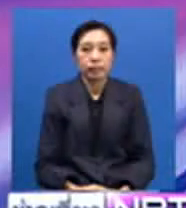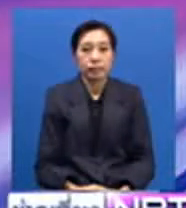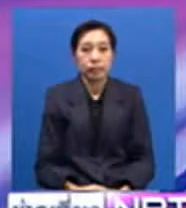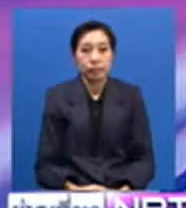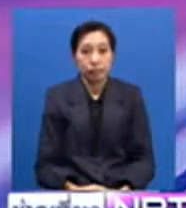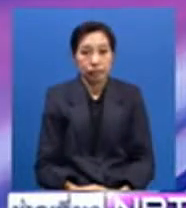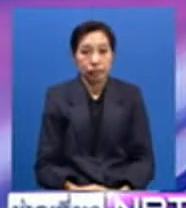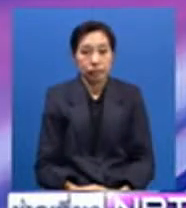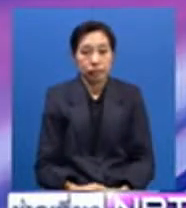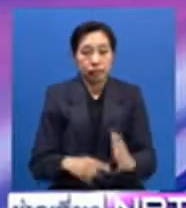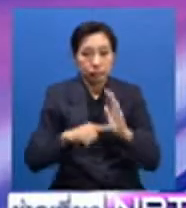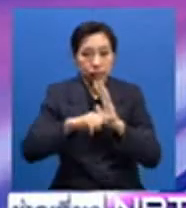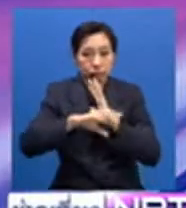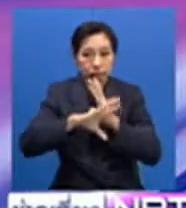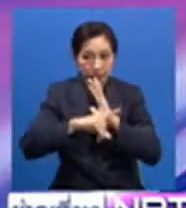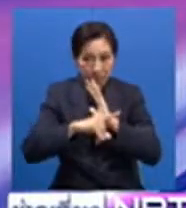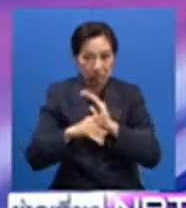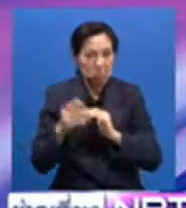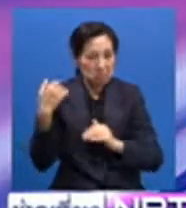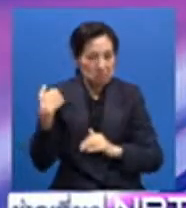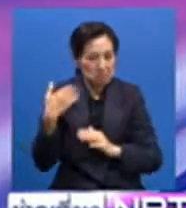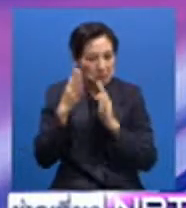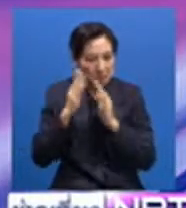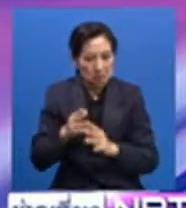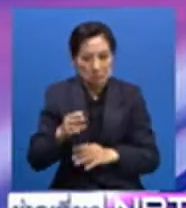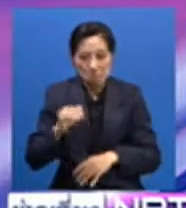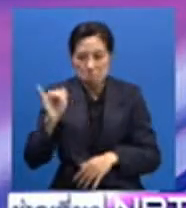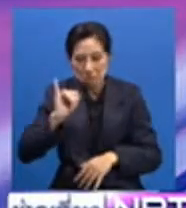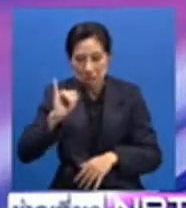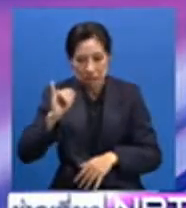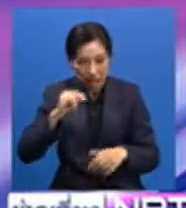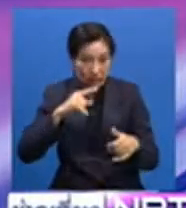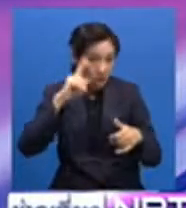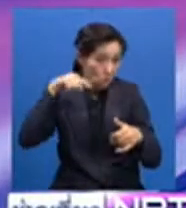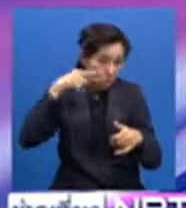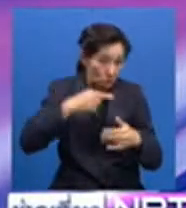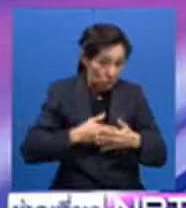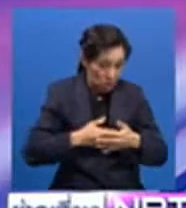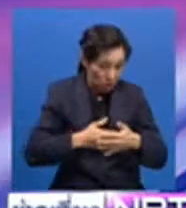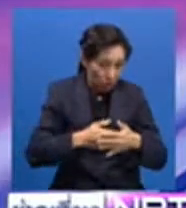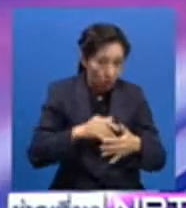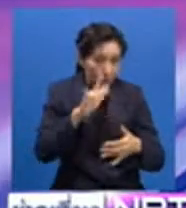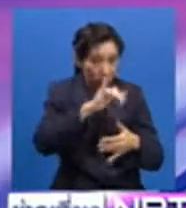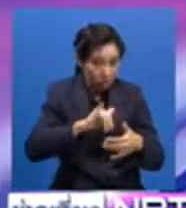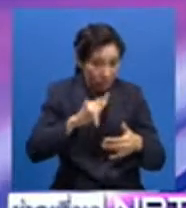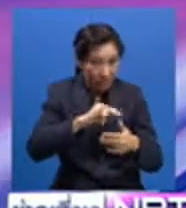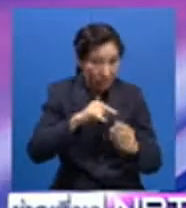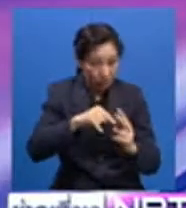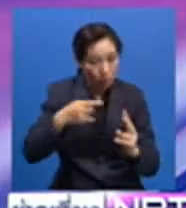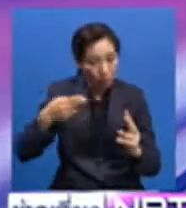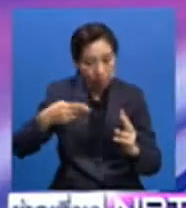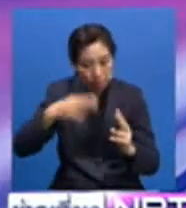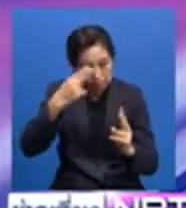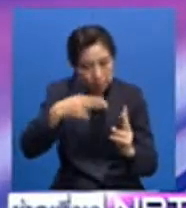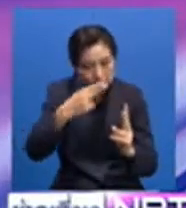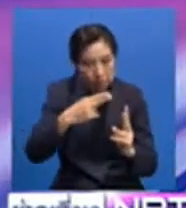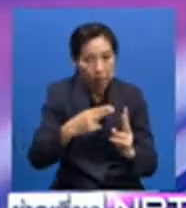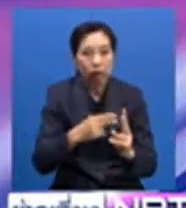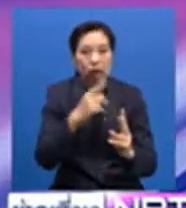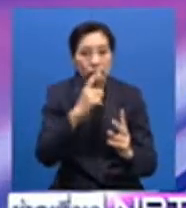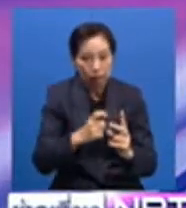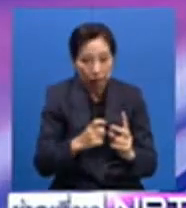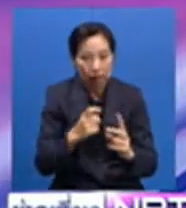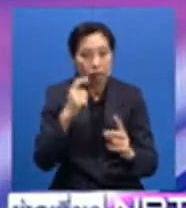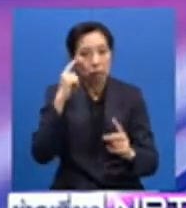ที่จังหวัดชลบุรีคนร้ายใช้อาวุธปืนยิงสาวที่กำลังตั้งครรภ์พร้อมญาติเสียชีวิต 2คนบาดเจ็บ 2คน